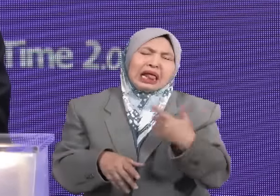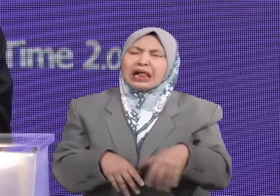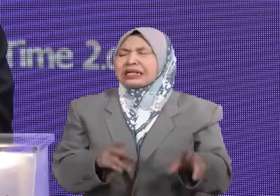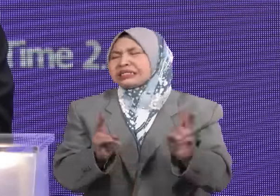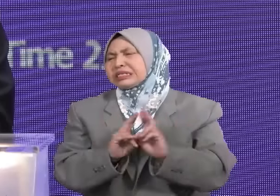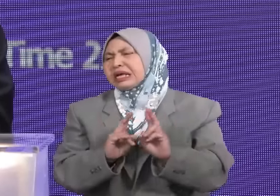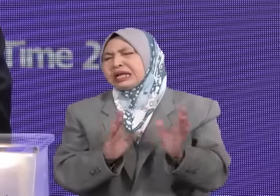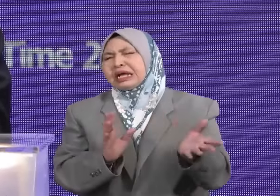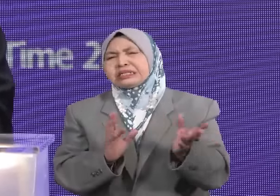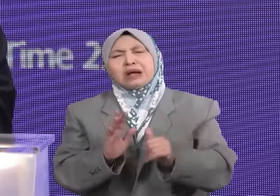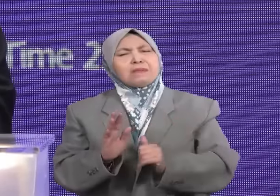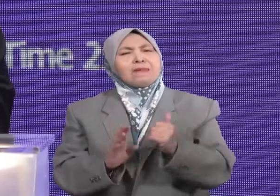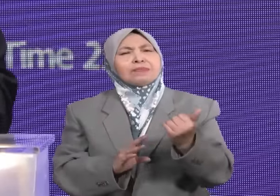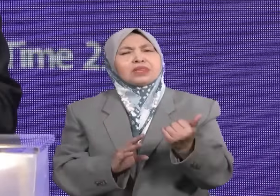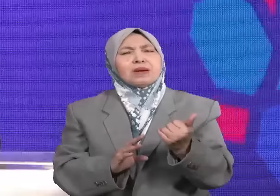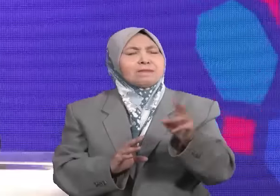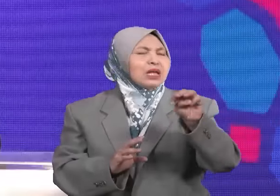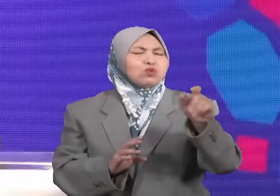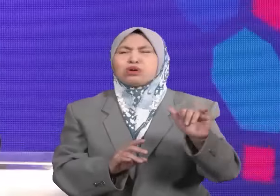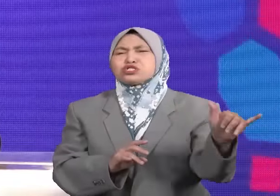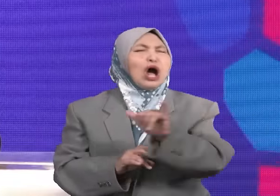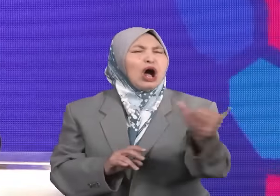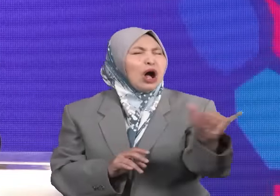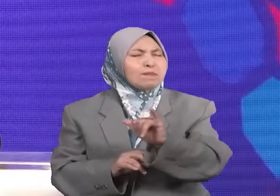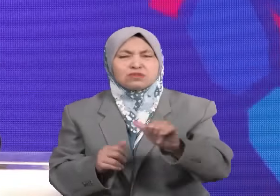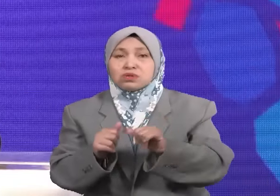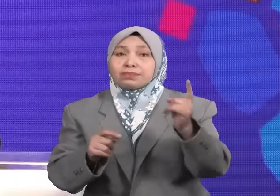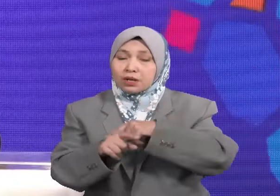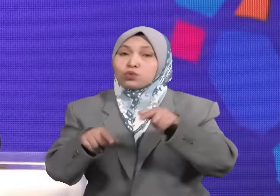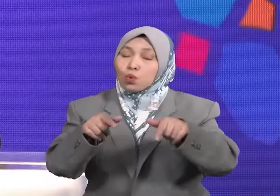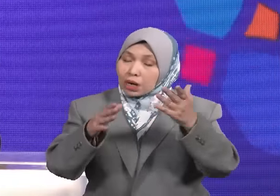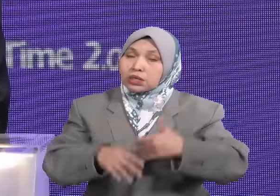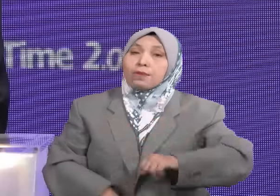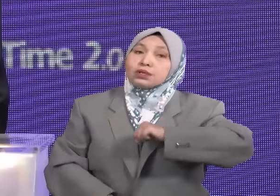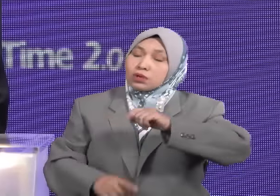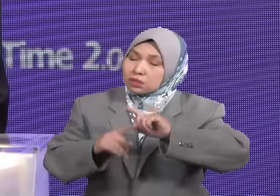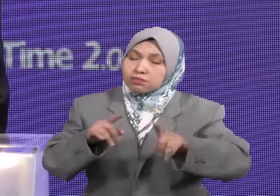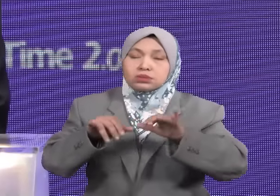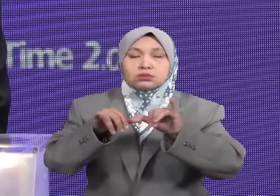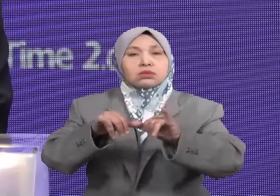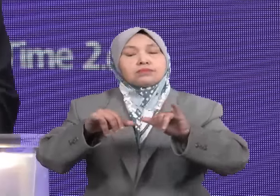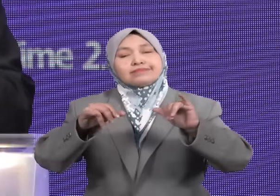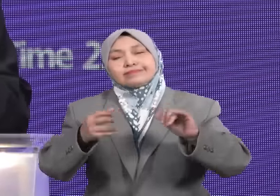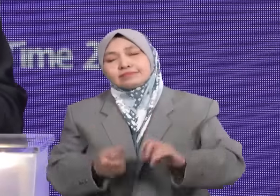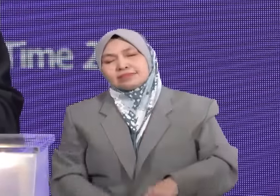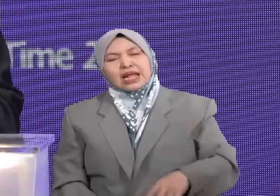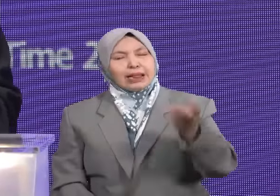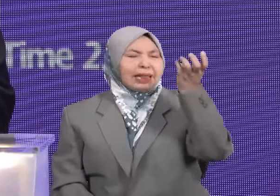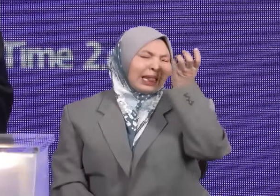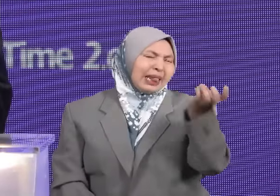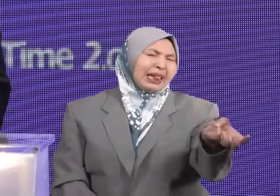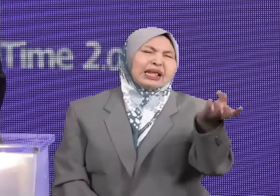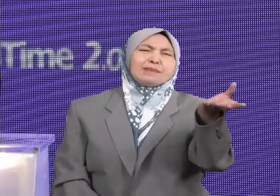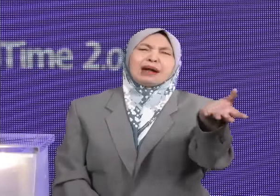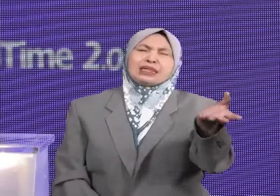apa? Terlampau biasa apa? Menu sama. Ini orang yang nak berjuang tapi masih lagi isunya remeh pasal makanan